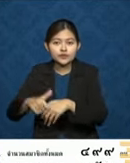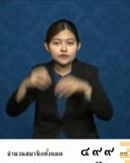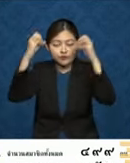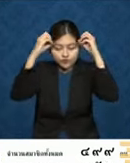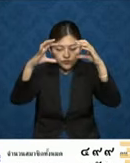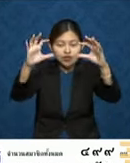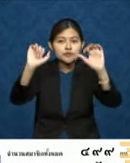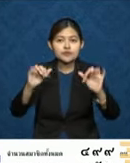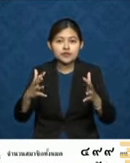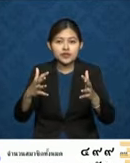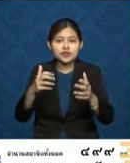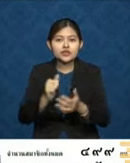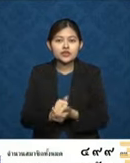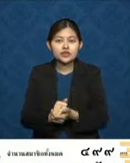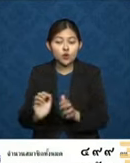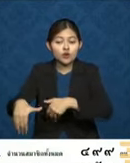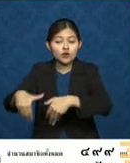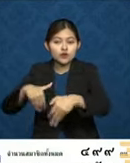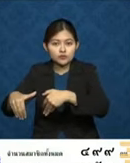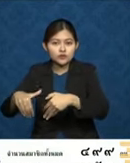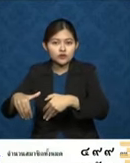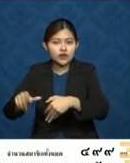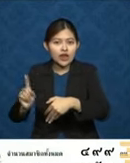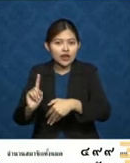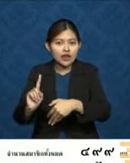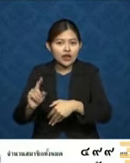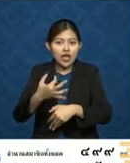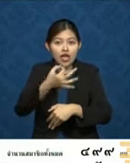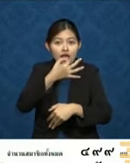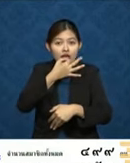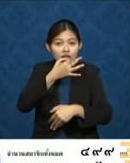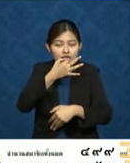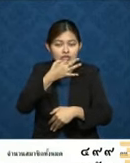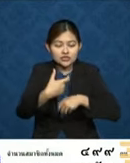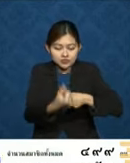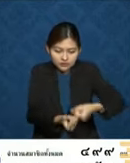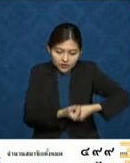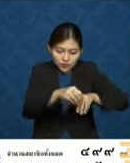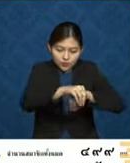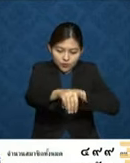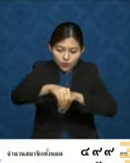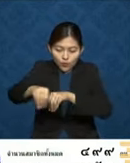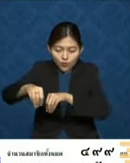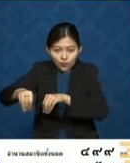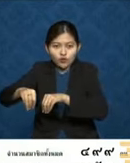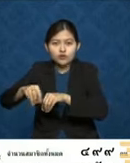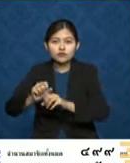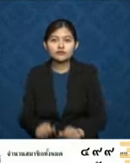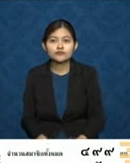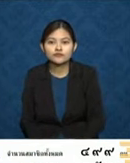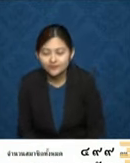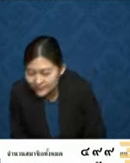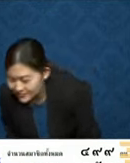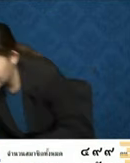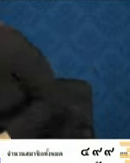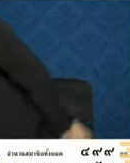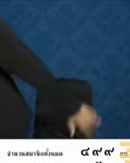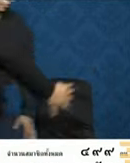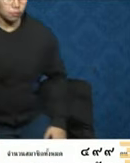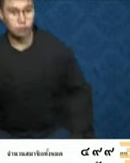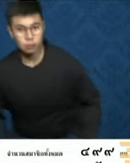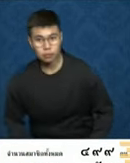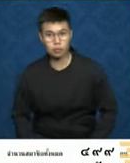ใช้ส่วนใหญ่แล้วพี่น้องทำอาชีพเกี่ยวกับการเกษตรค่ะพี่น้องจนต้องรวมตัว